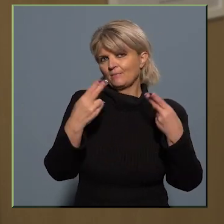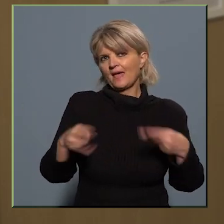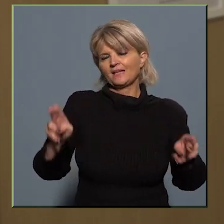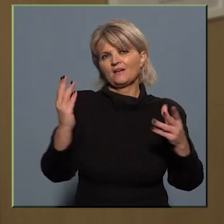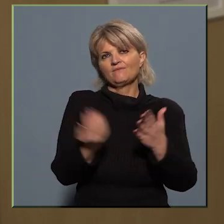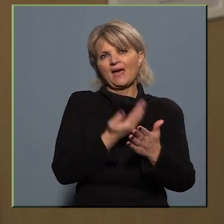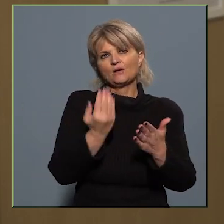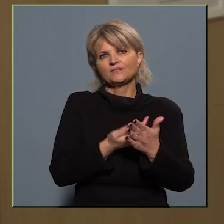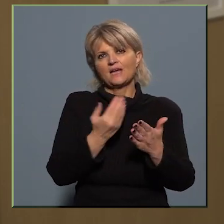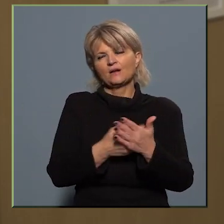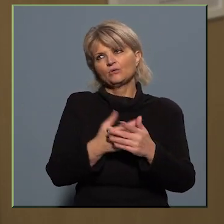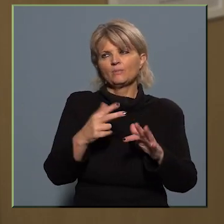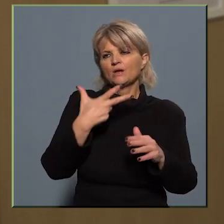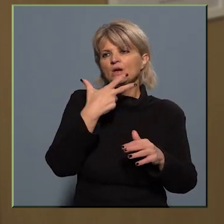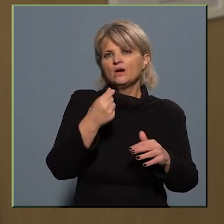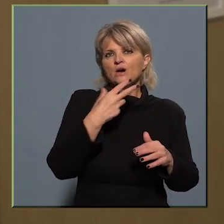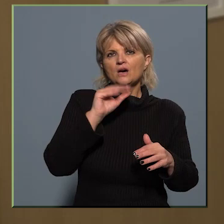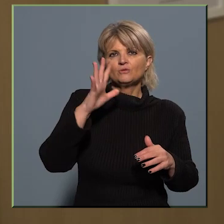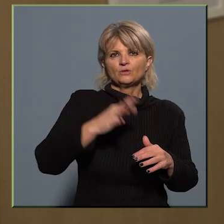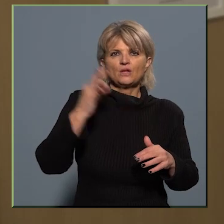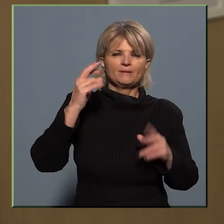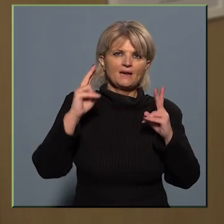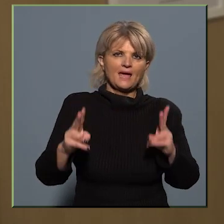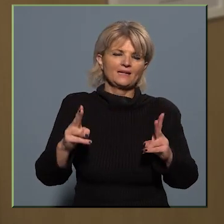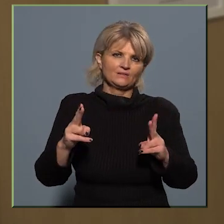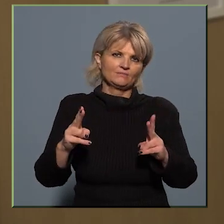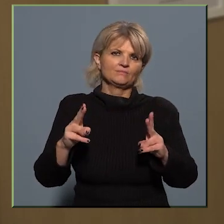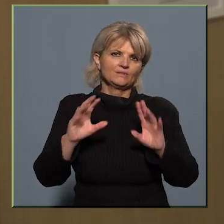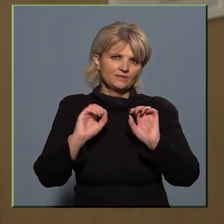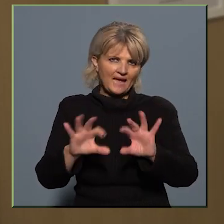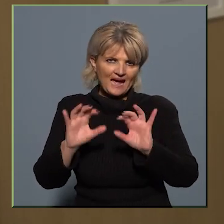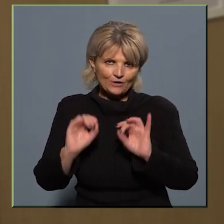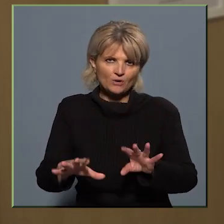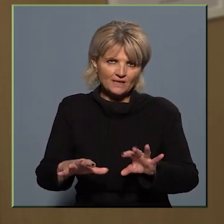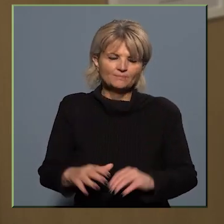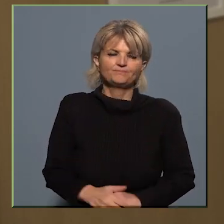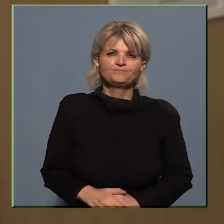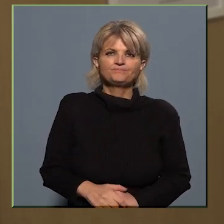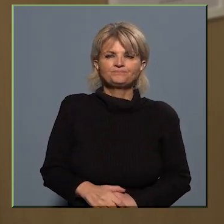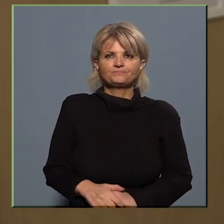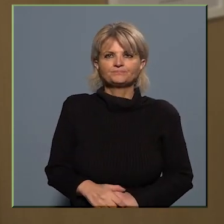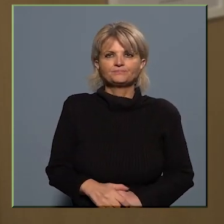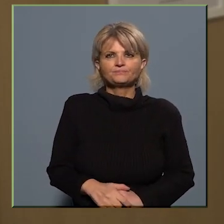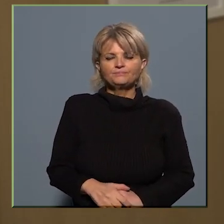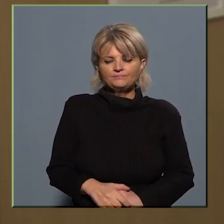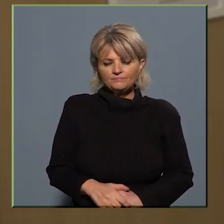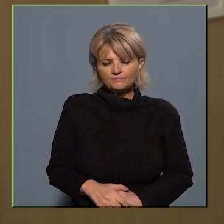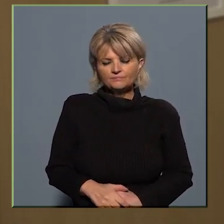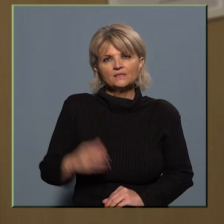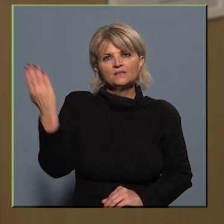vérkészítmények általában olyan 30-35 napig eltarthatóak, még ilyen szigorú feltételek mellett is. Hogyha egy